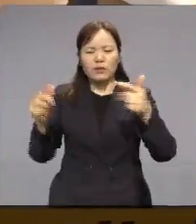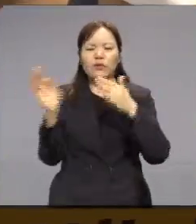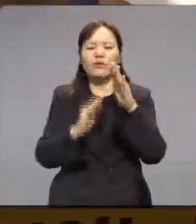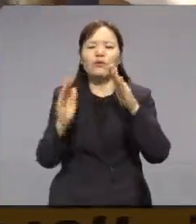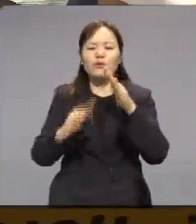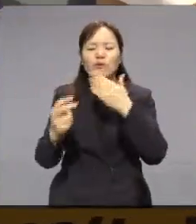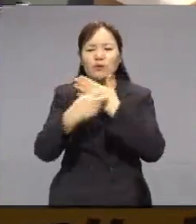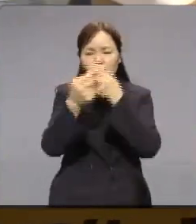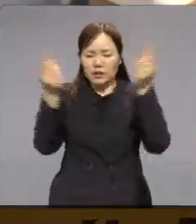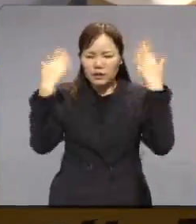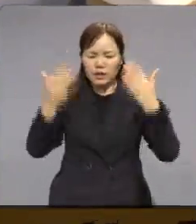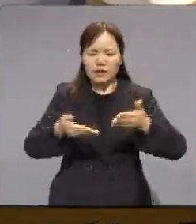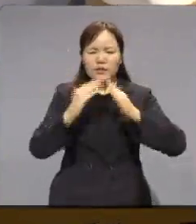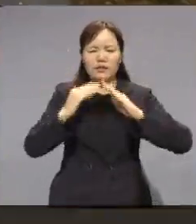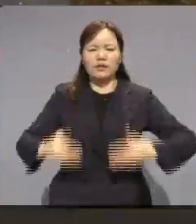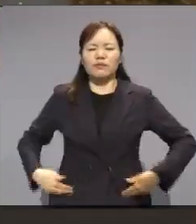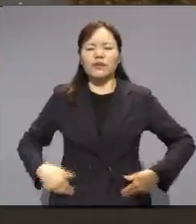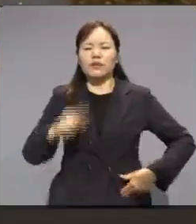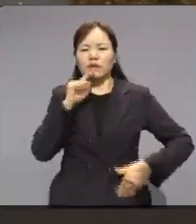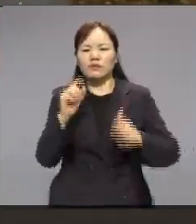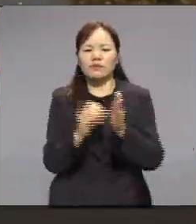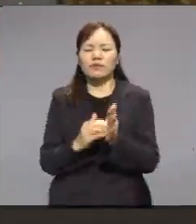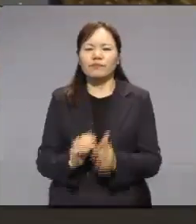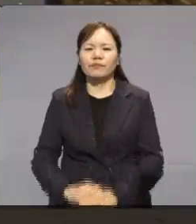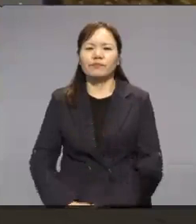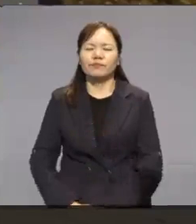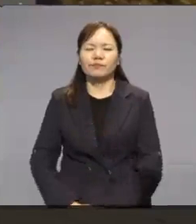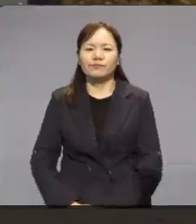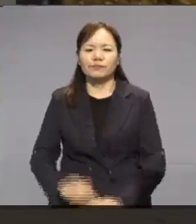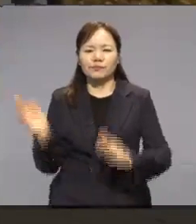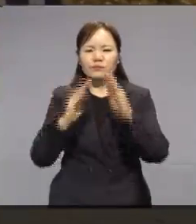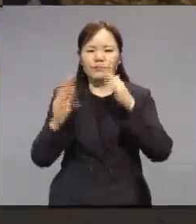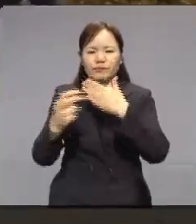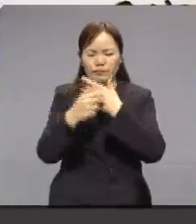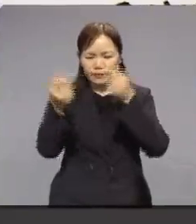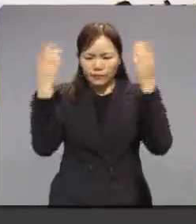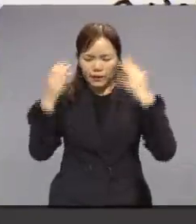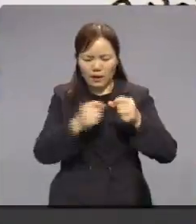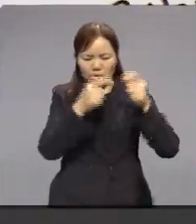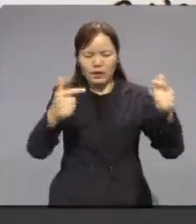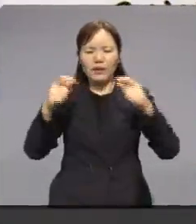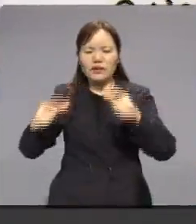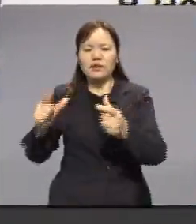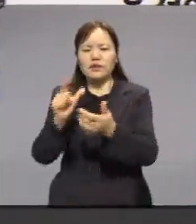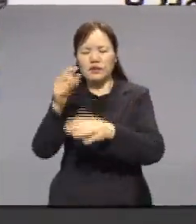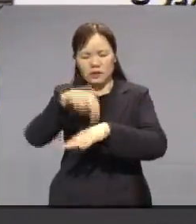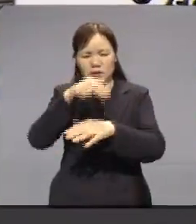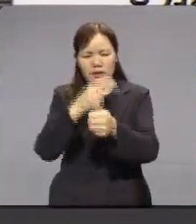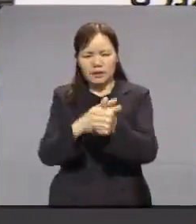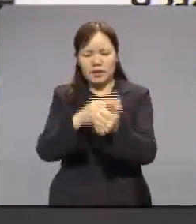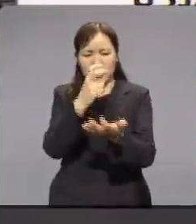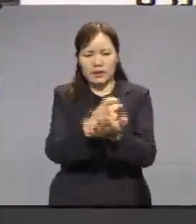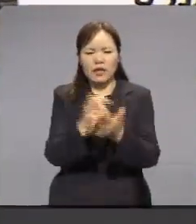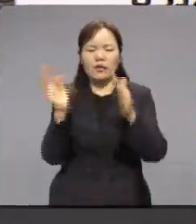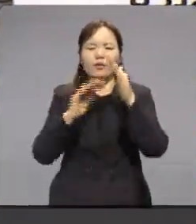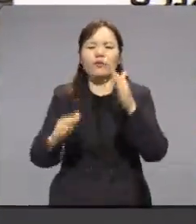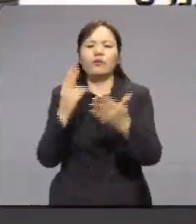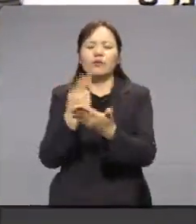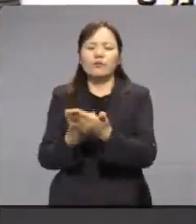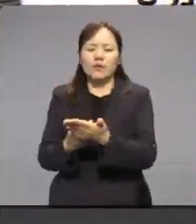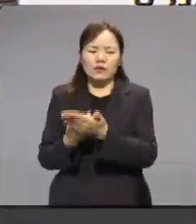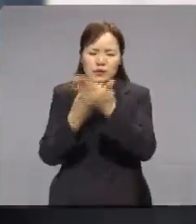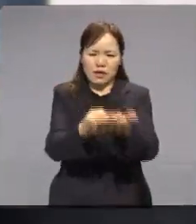설립해야 한다고 강조했습니다 그러면서 공공의대 확대와 지역의사제 도입 공공병상 등